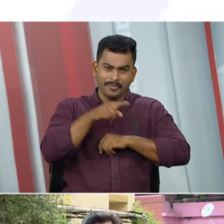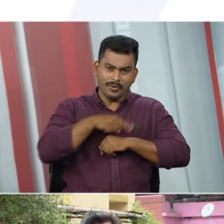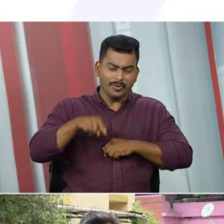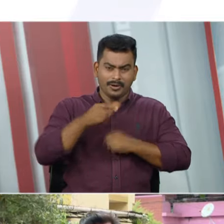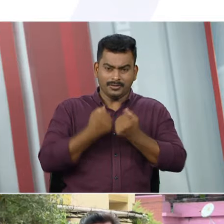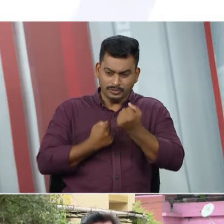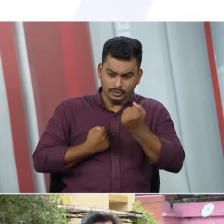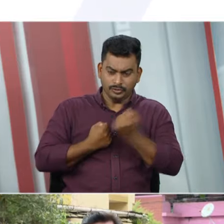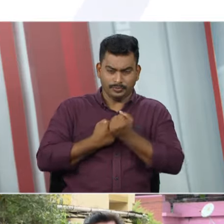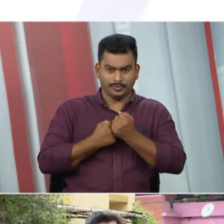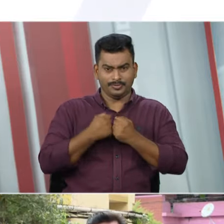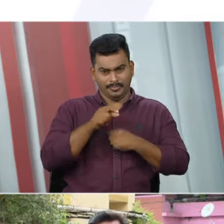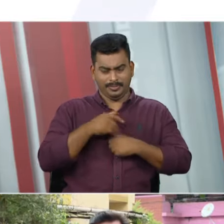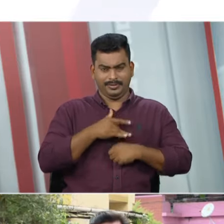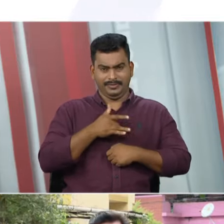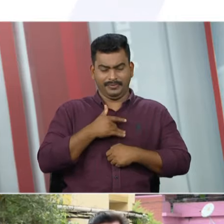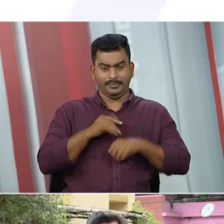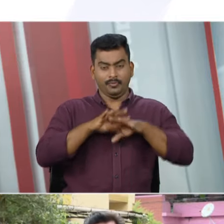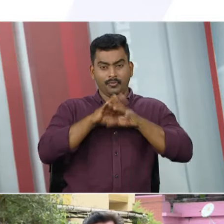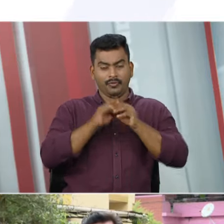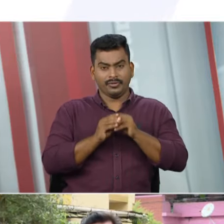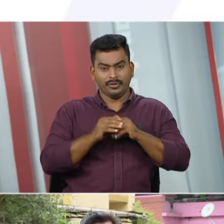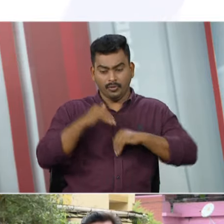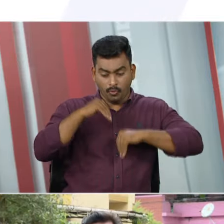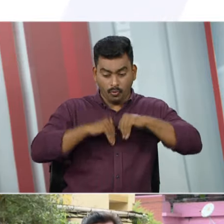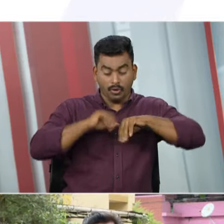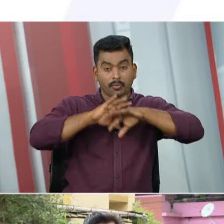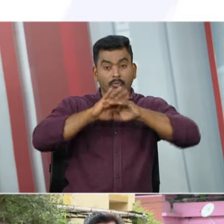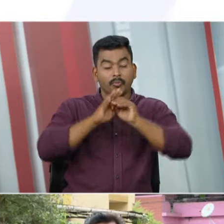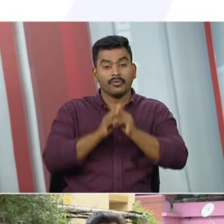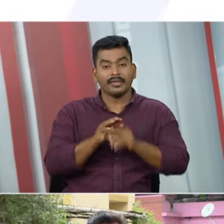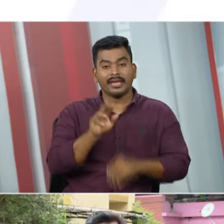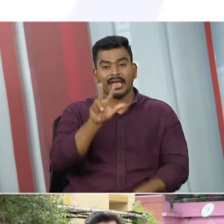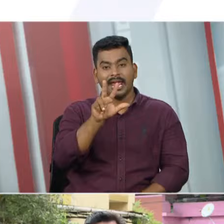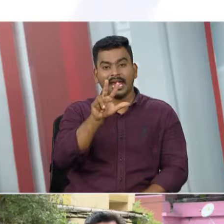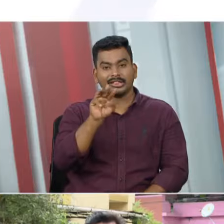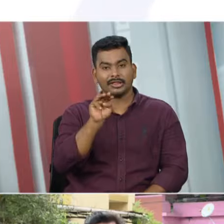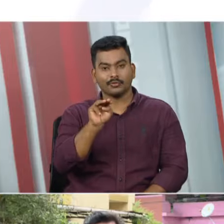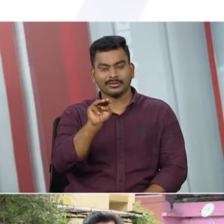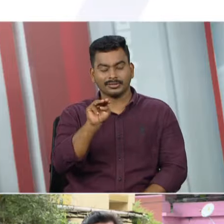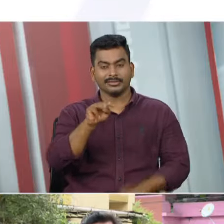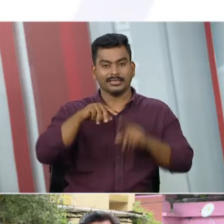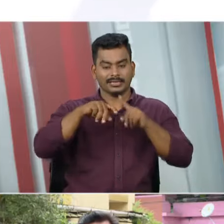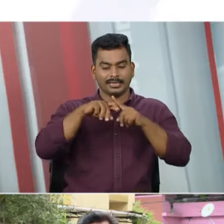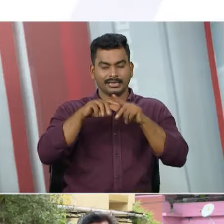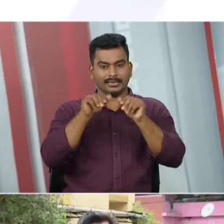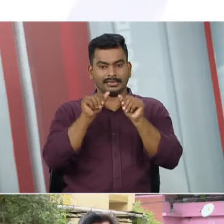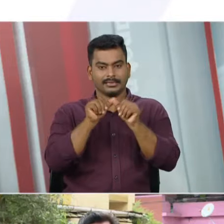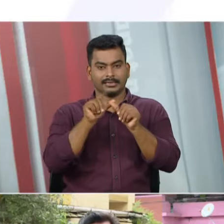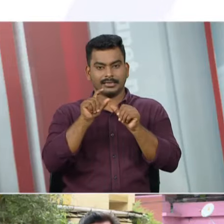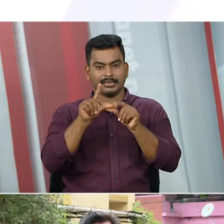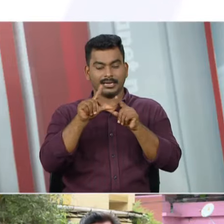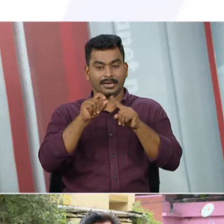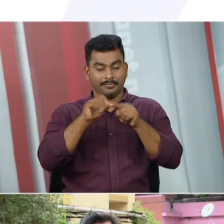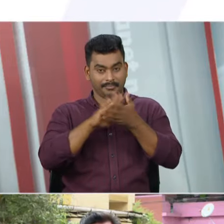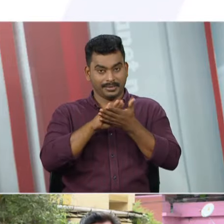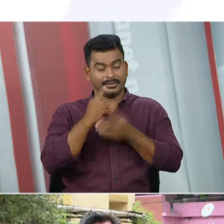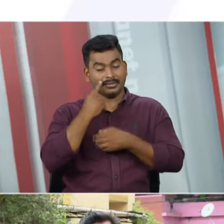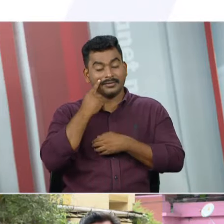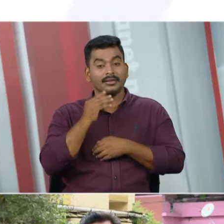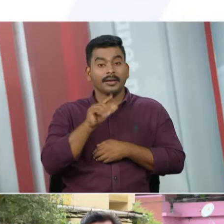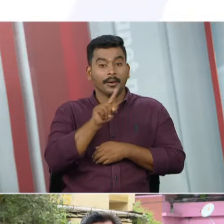അങ്ങനെ ലഭിക്കാൻ സാധ്യതയുള്ള ഏതാണ്ട് 8000 വോട്ടുകളുള്ള ഒരു മേഖലയാണ് ആ പ്രധാന മേഖല. അവിടെ നിന്ന് ഇത്തരം ഒരു തെരഞ്ഞെടുപ്പ് നടക്കുമ്പോൾ,